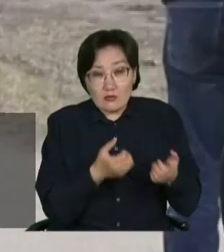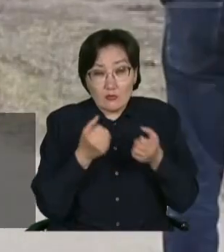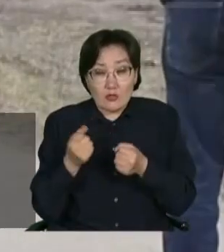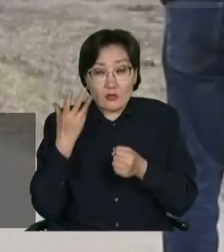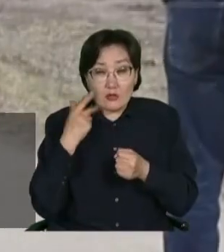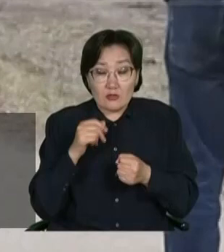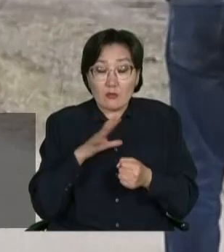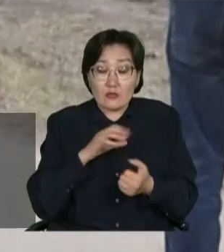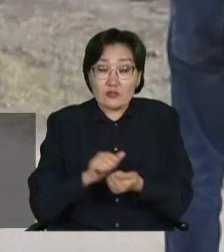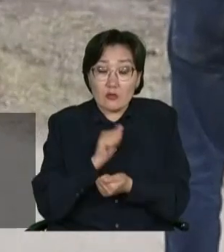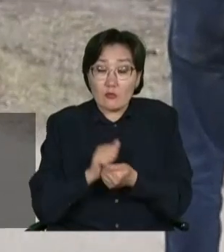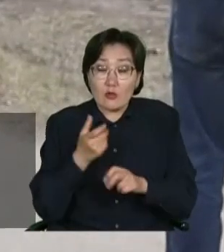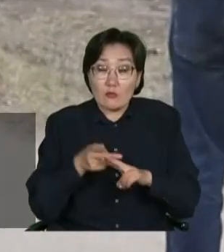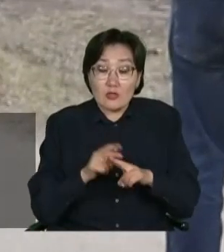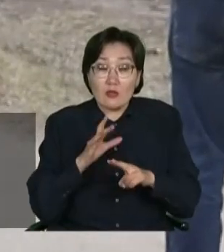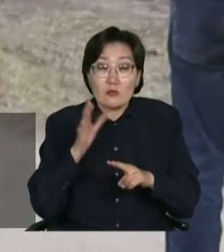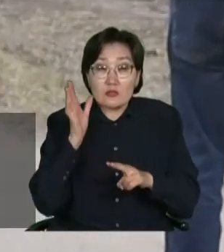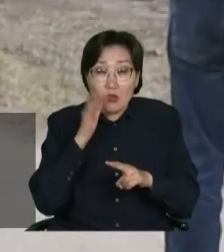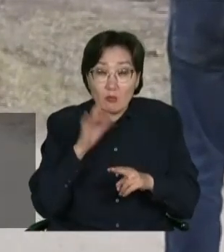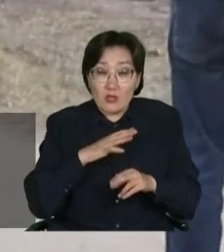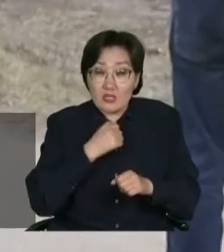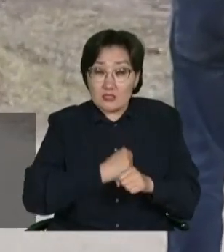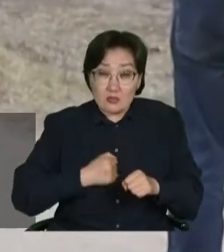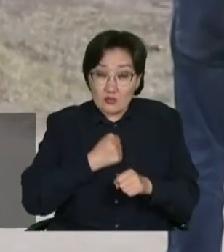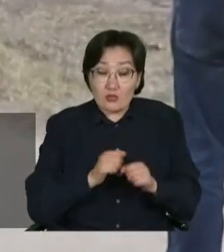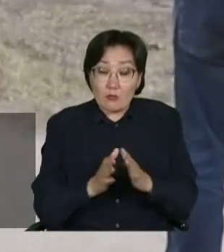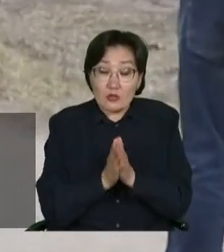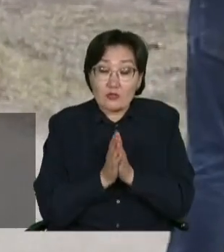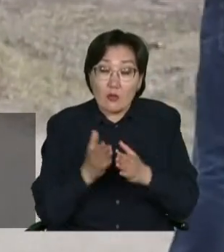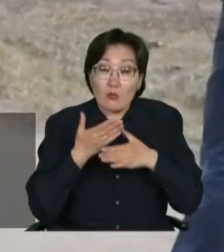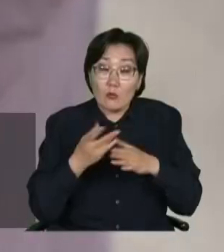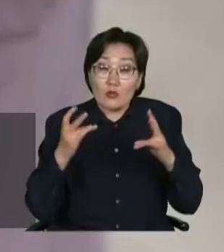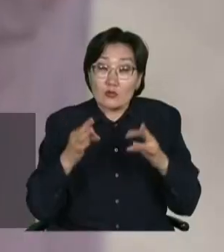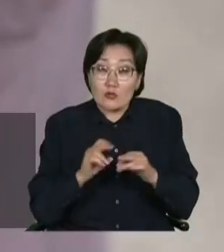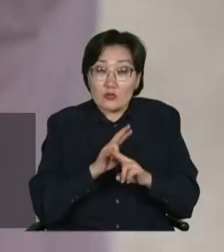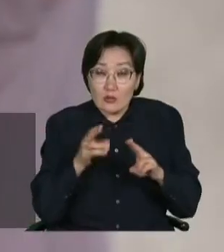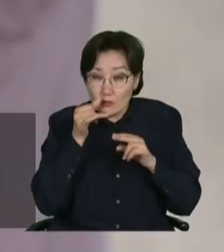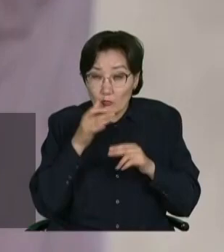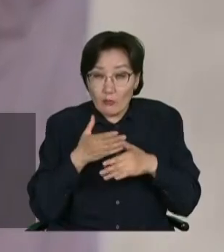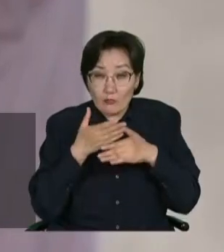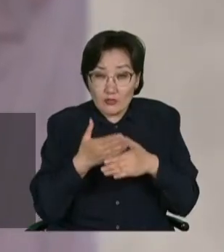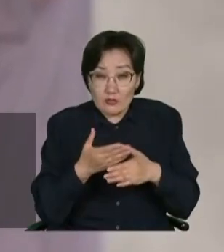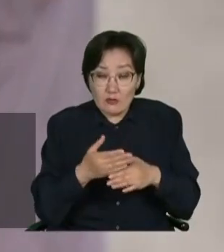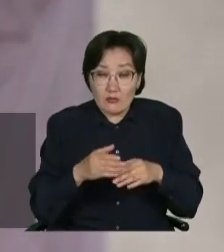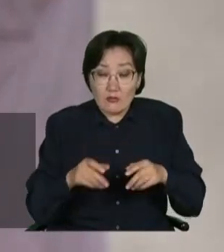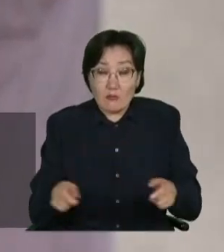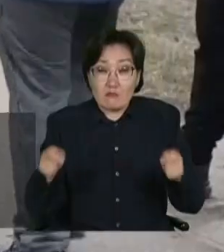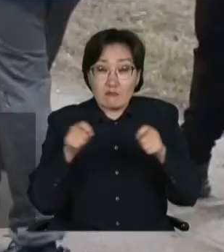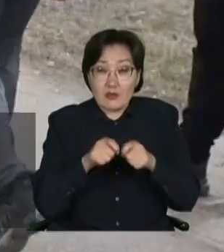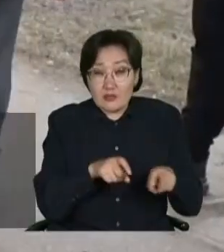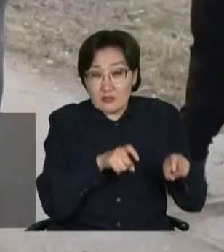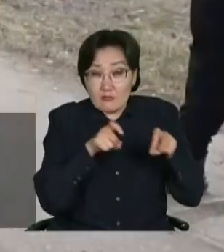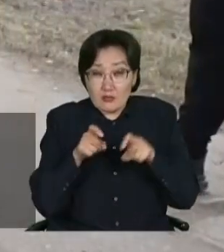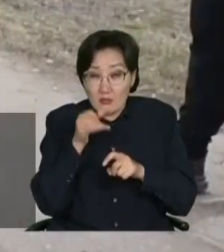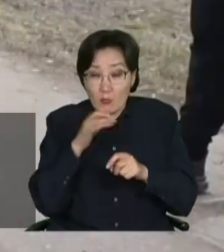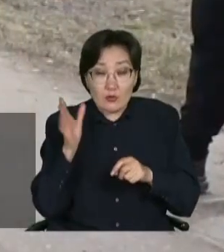было сухо, потому что она была агрессивная. Я просила помощи, но никто не мог привязать ее. Все потеряно, вот и